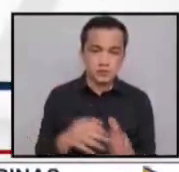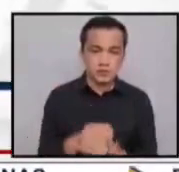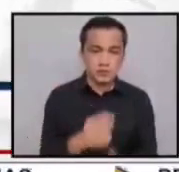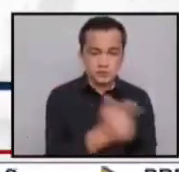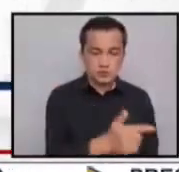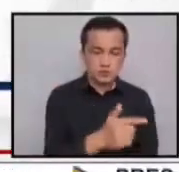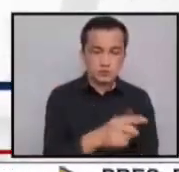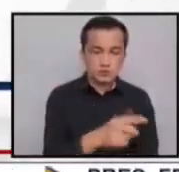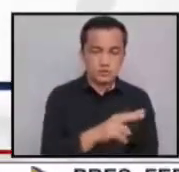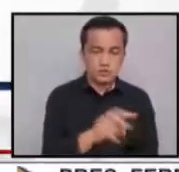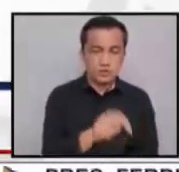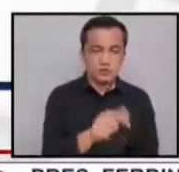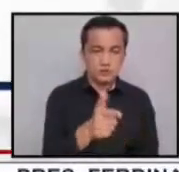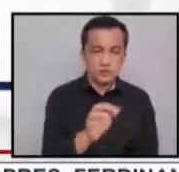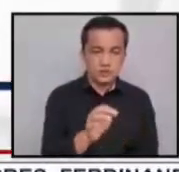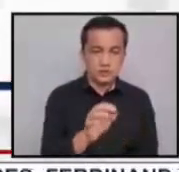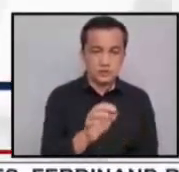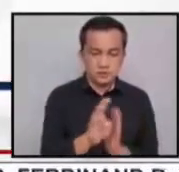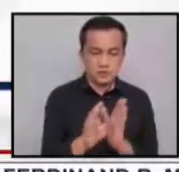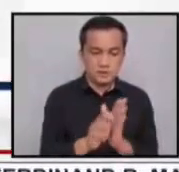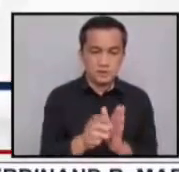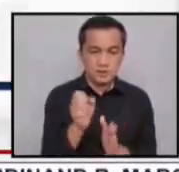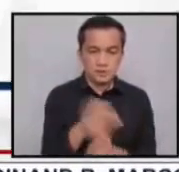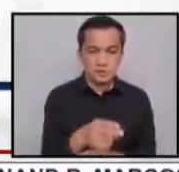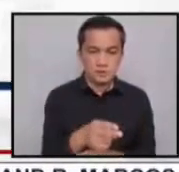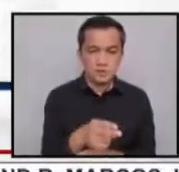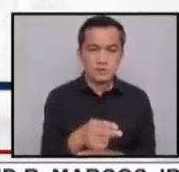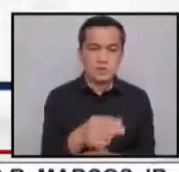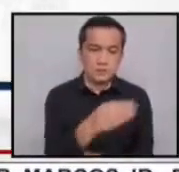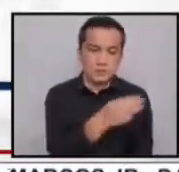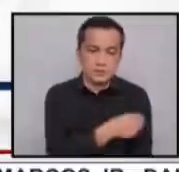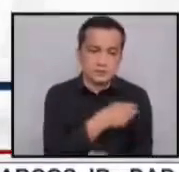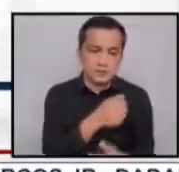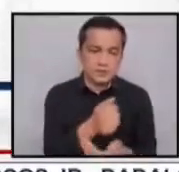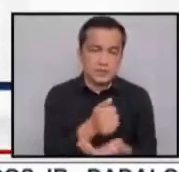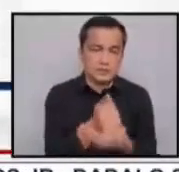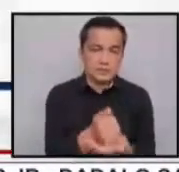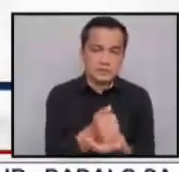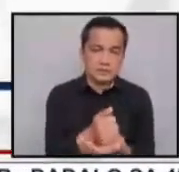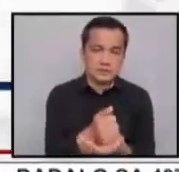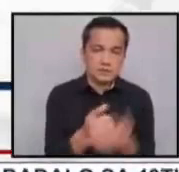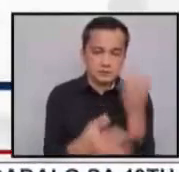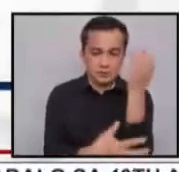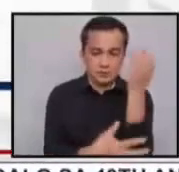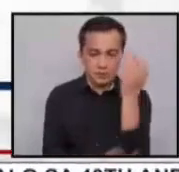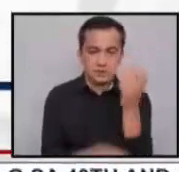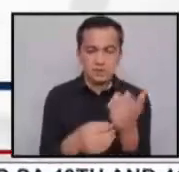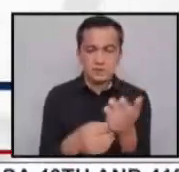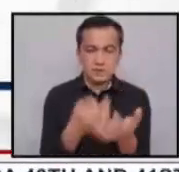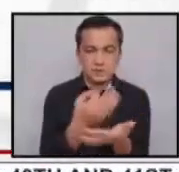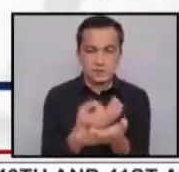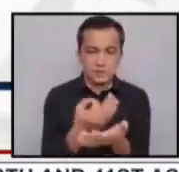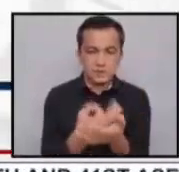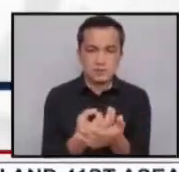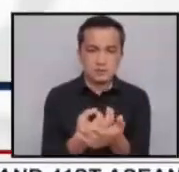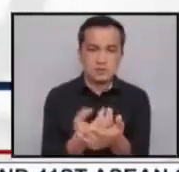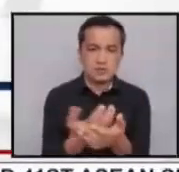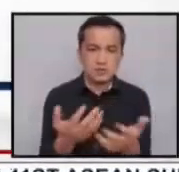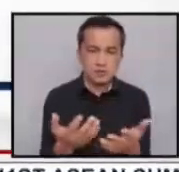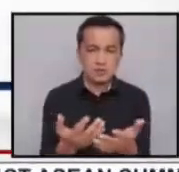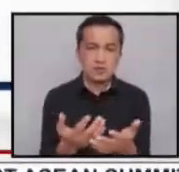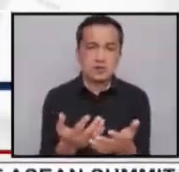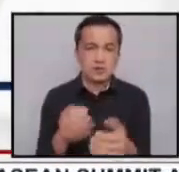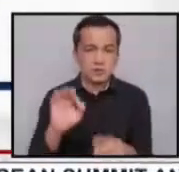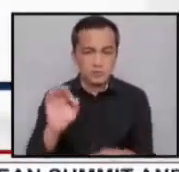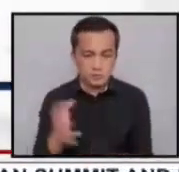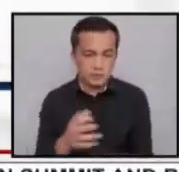naman para sa pagpapatupad ng medical assistance to indigent and financially incapacitated patients ng DOH.